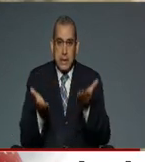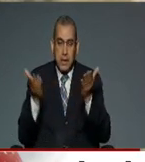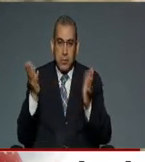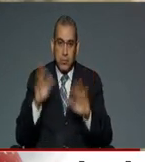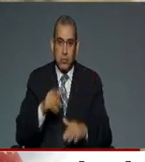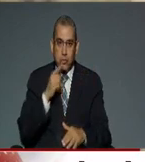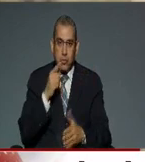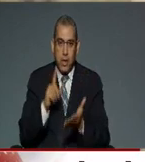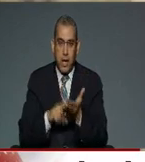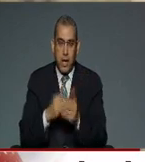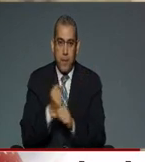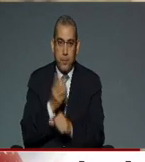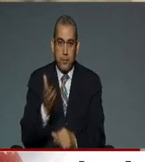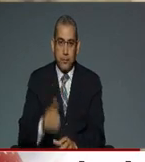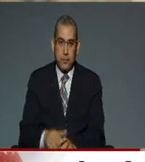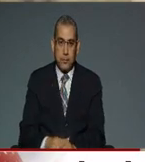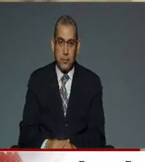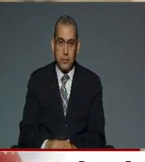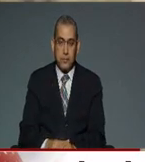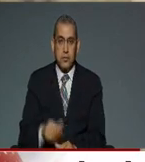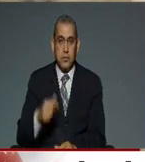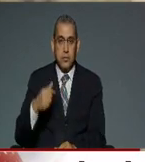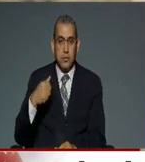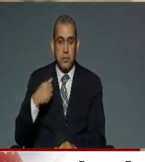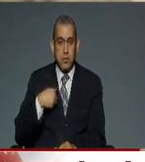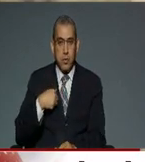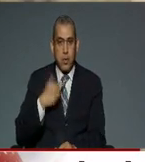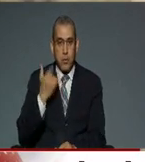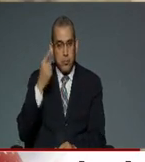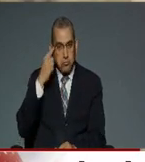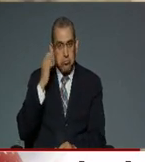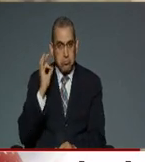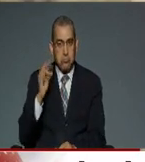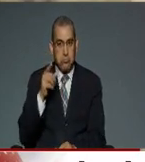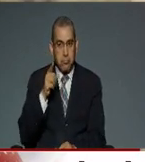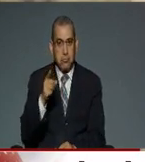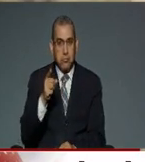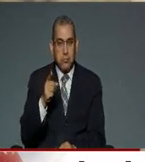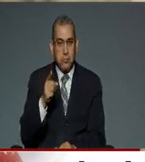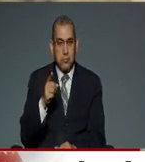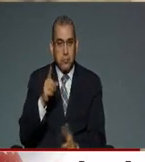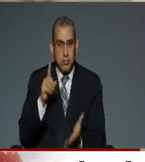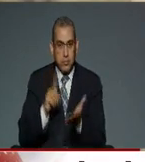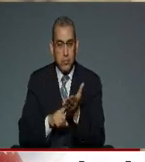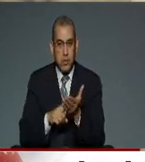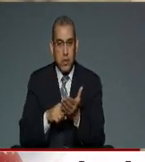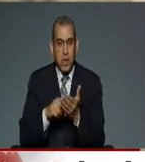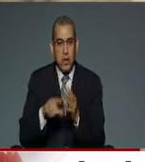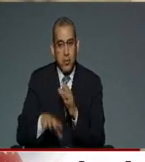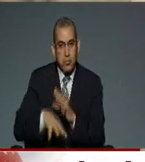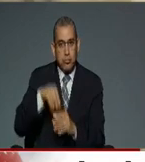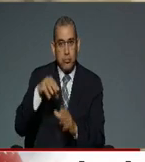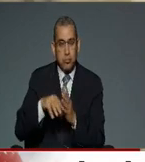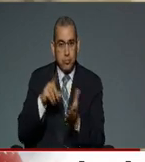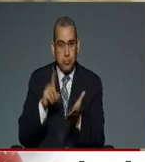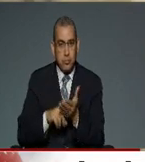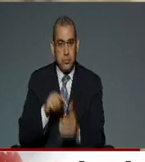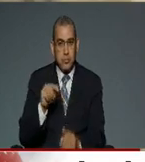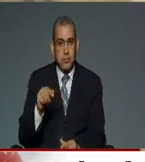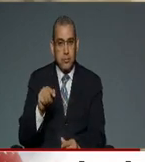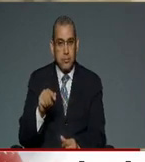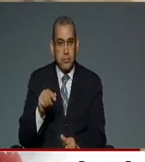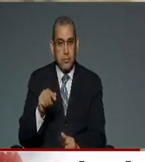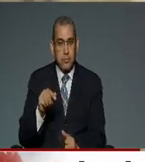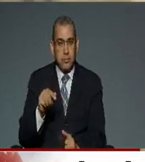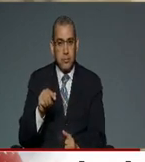بين دولتين. أنا مقتنع أننا سوف نتمكن من فعل الكثير في